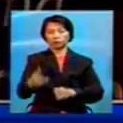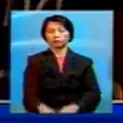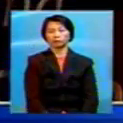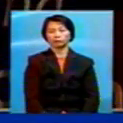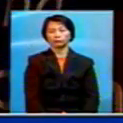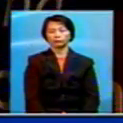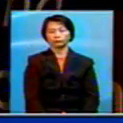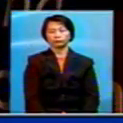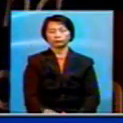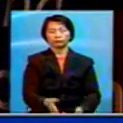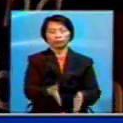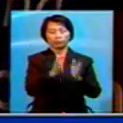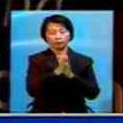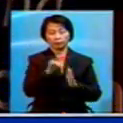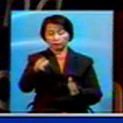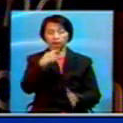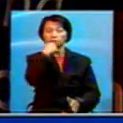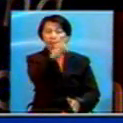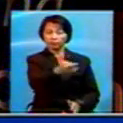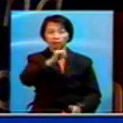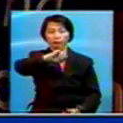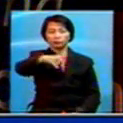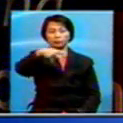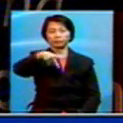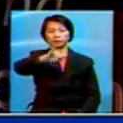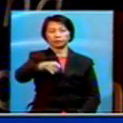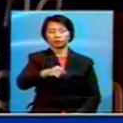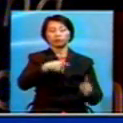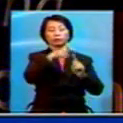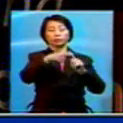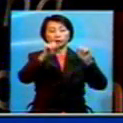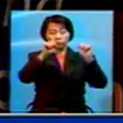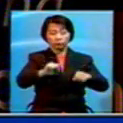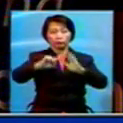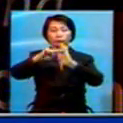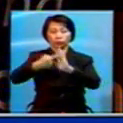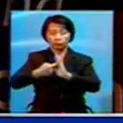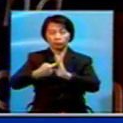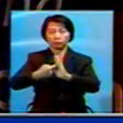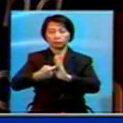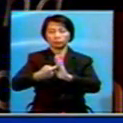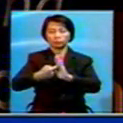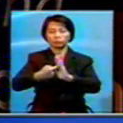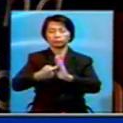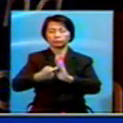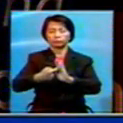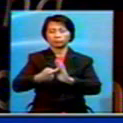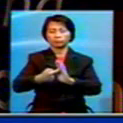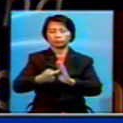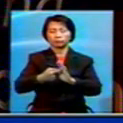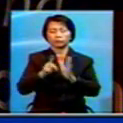di beritahu jpj Bilakah boleh dilaksanakan